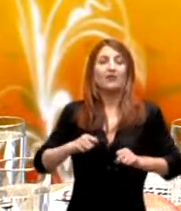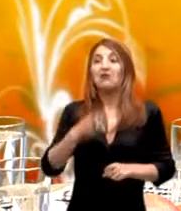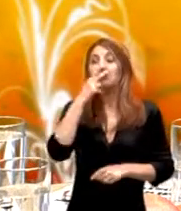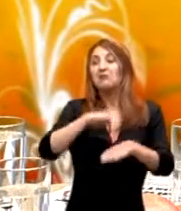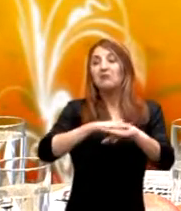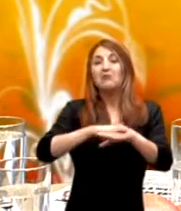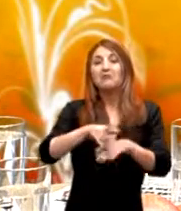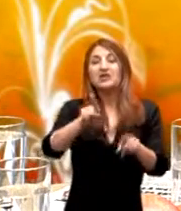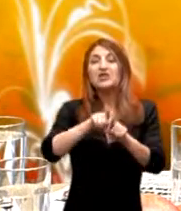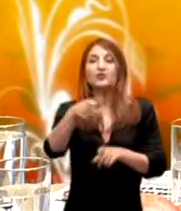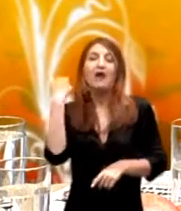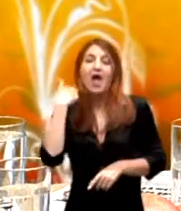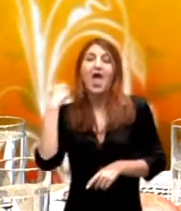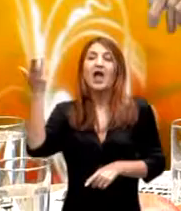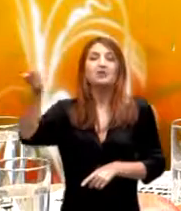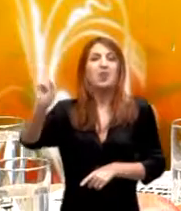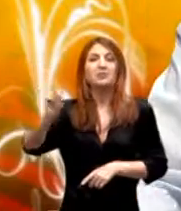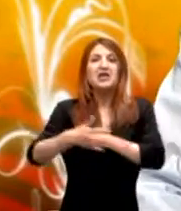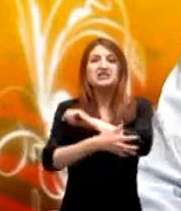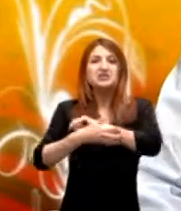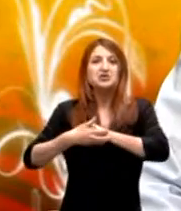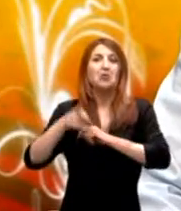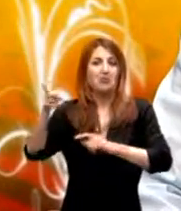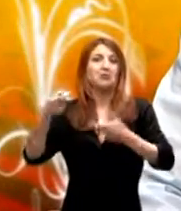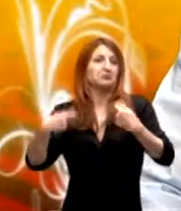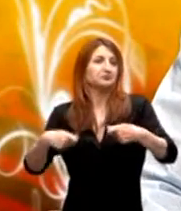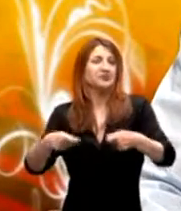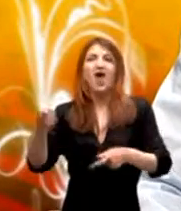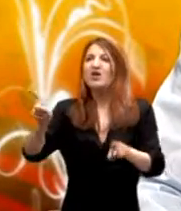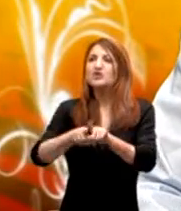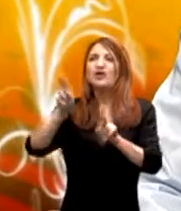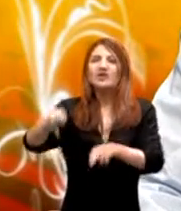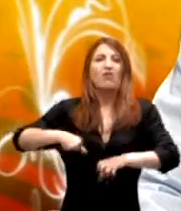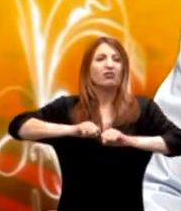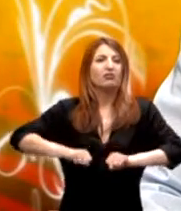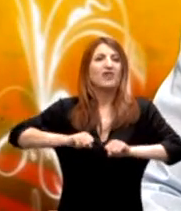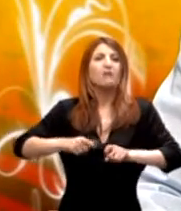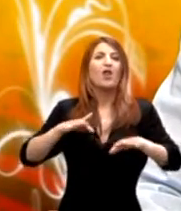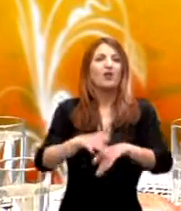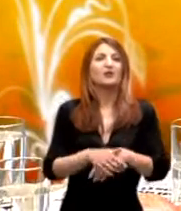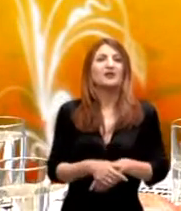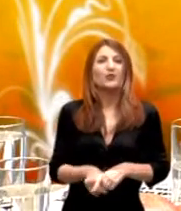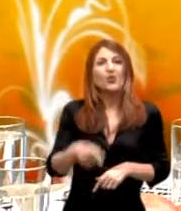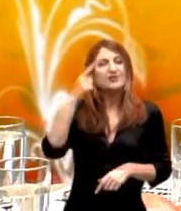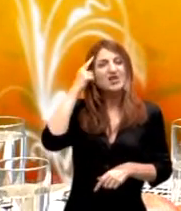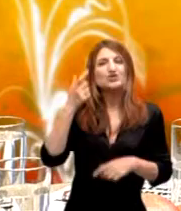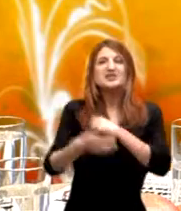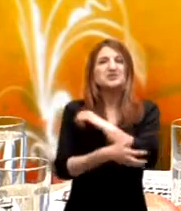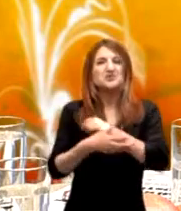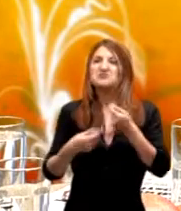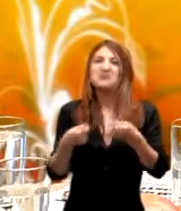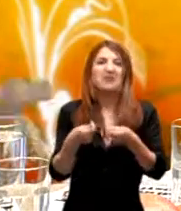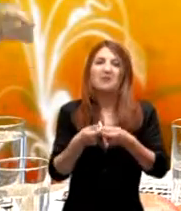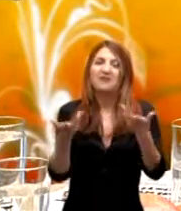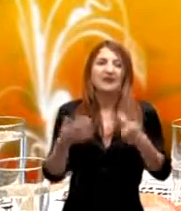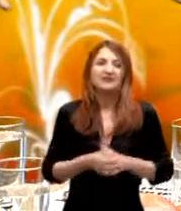Debeli svaki su, treći. Jako, 30%. Više nego mi. Puno znači, više, da. Znači, nije baš sve u siromaštvu.